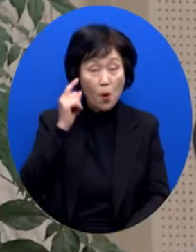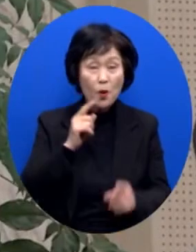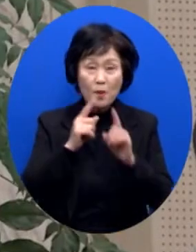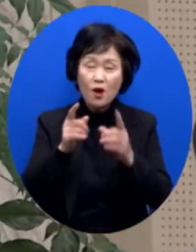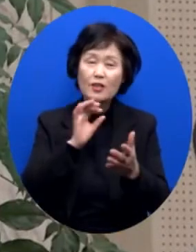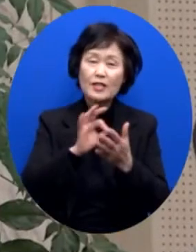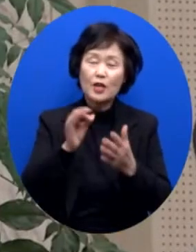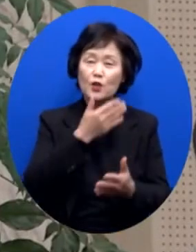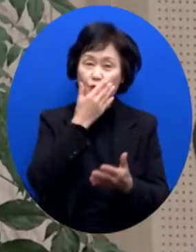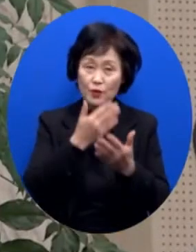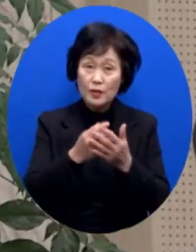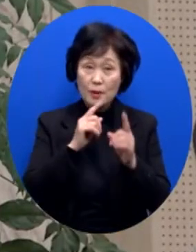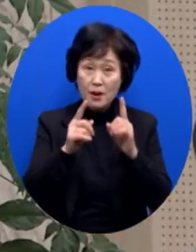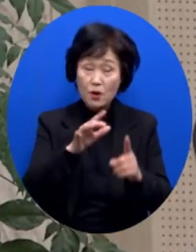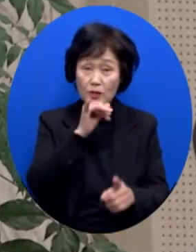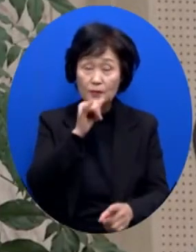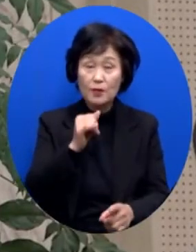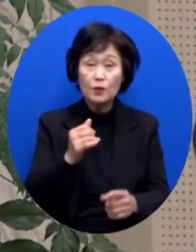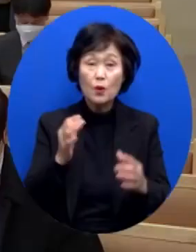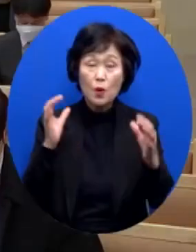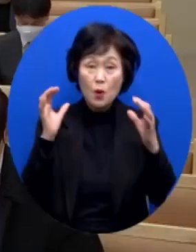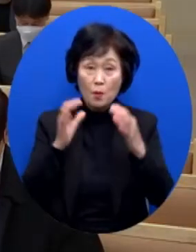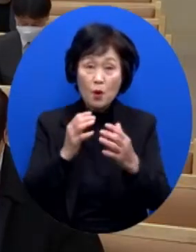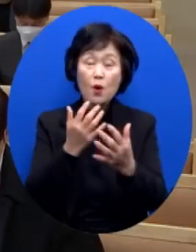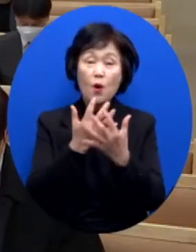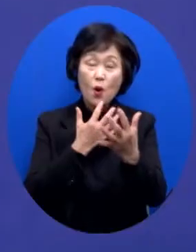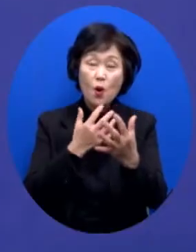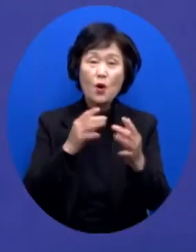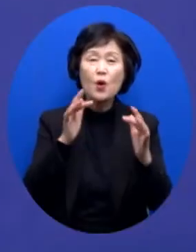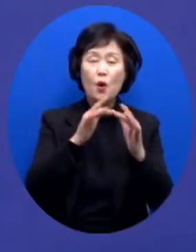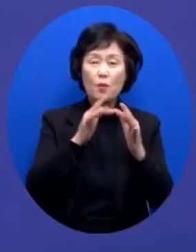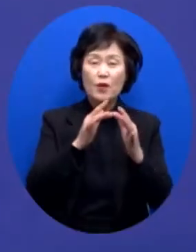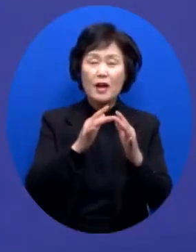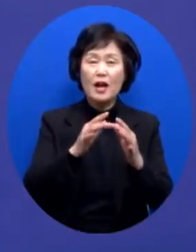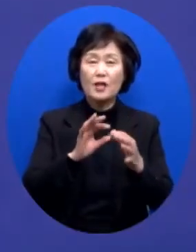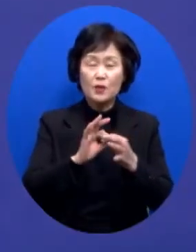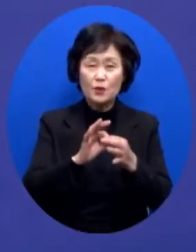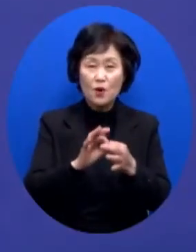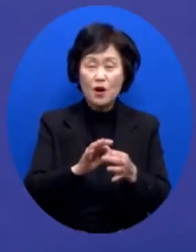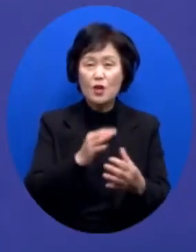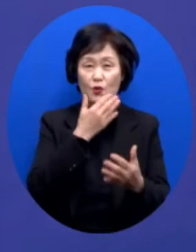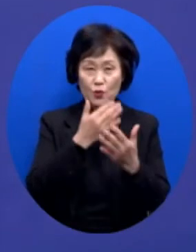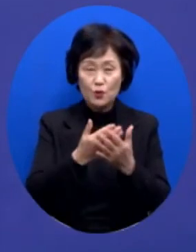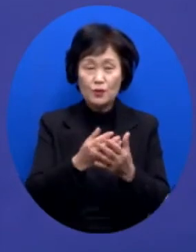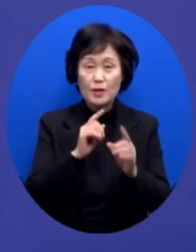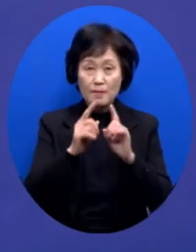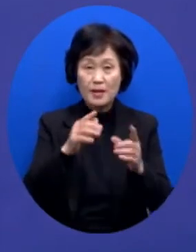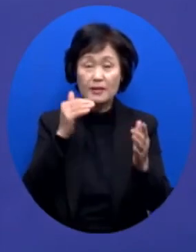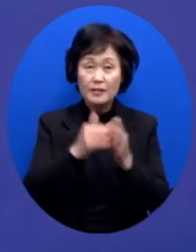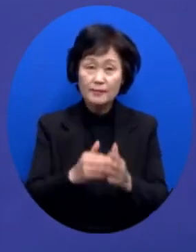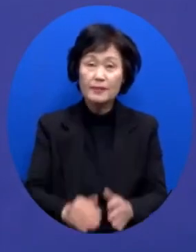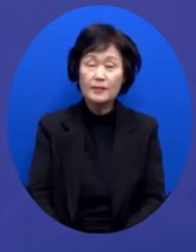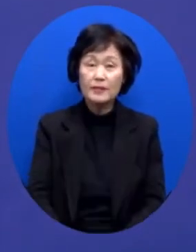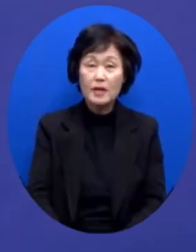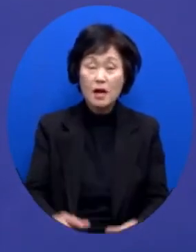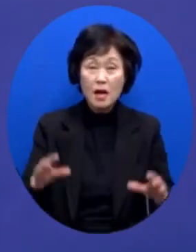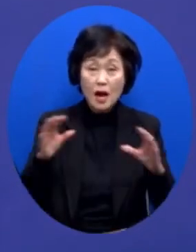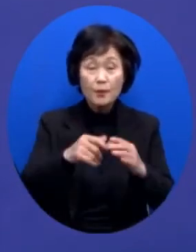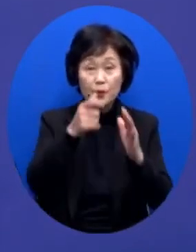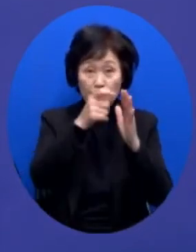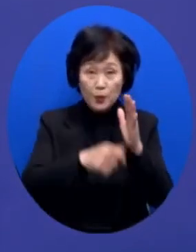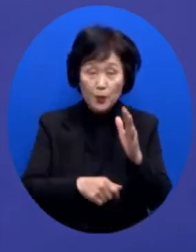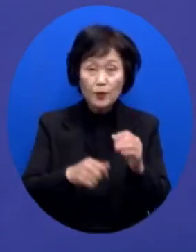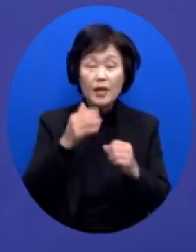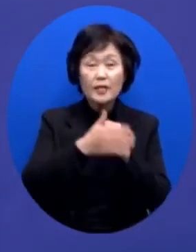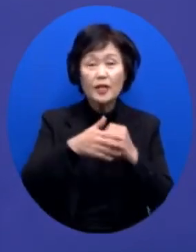앱의 상호작용과 실제에 대해 강의했습니다 5 대한 예수교 장로회 합동 교단 대구수성 노회 여전 도표